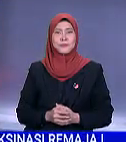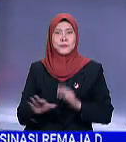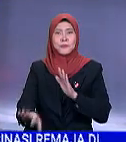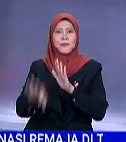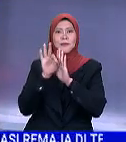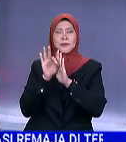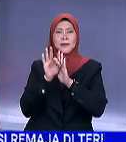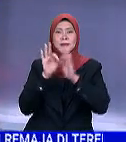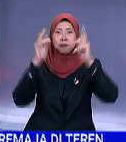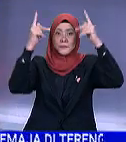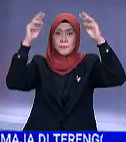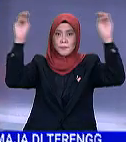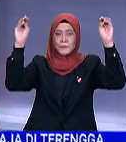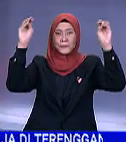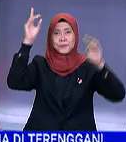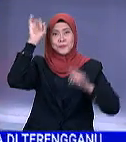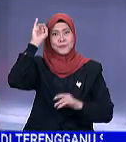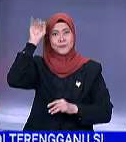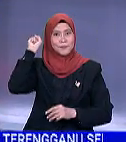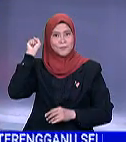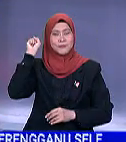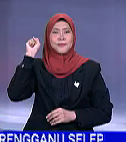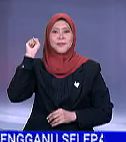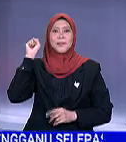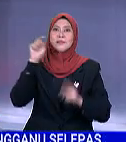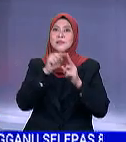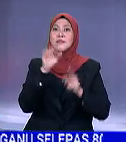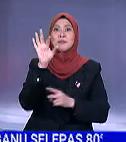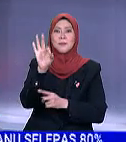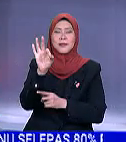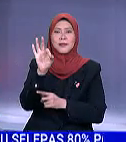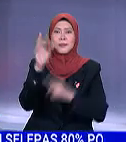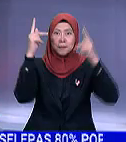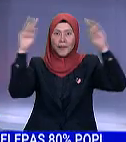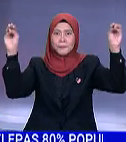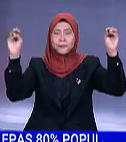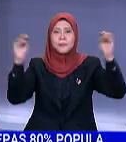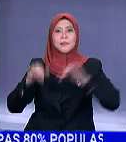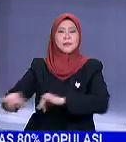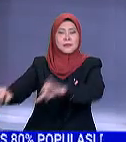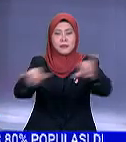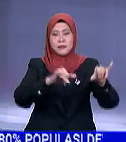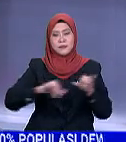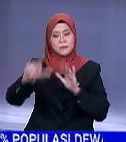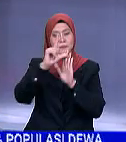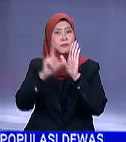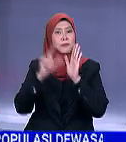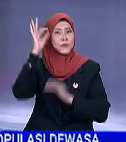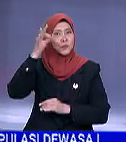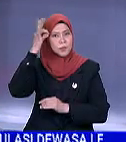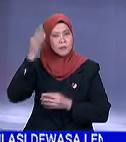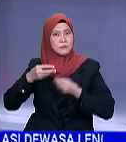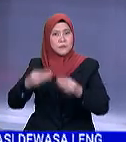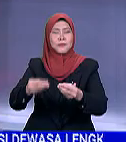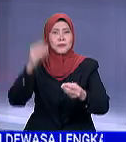Pelantikan Datuk Seri Ismail Sabri Yaakob sebagai Perdana Menteri Malaysia ke-9 ialah selaras Perlembagaan Persekutuan selepas mendapat